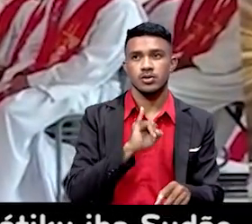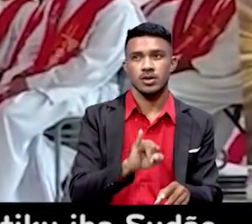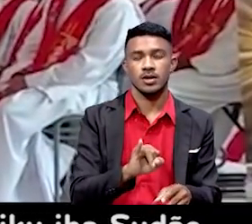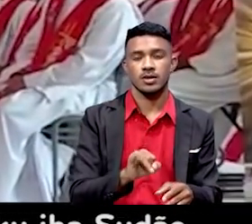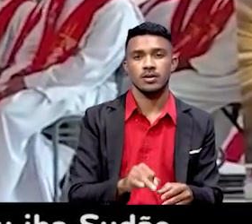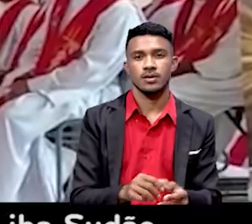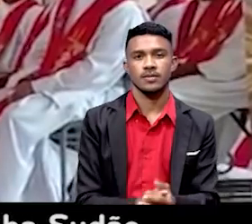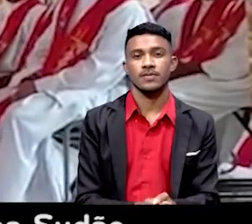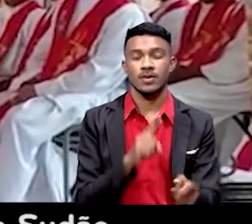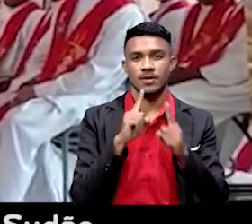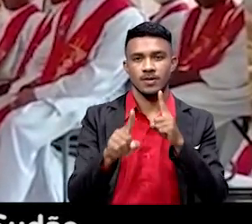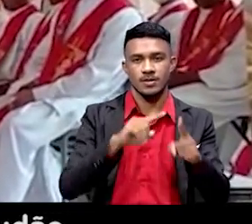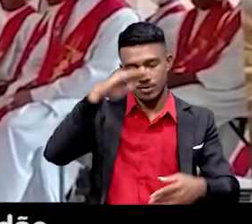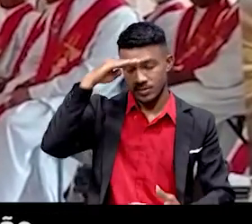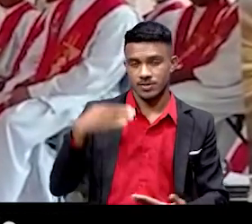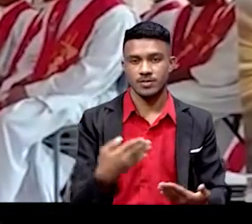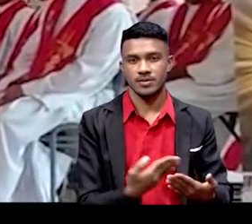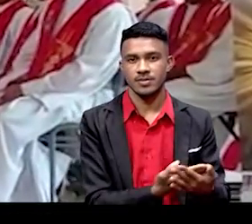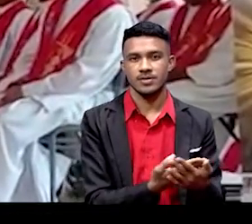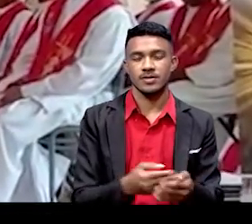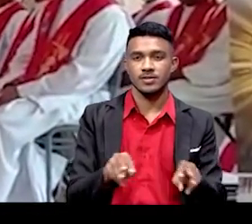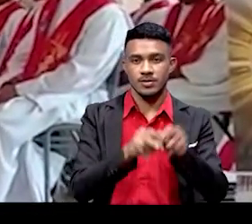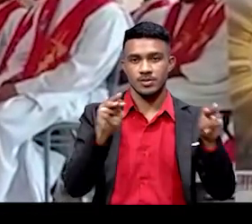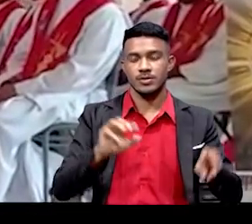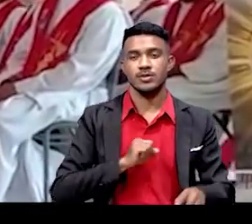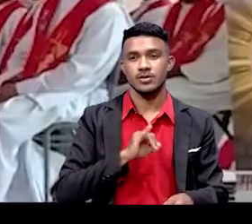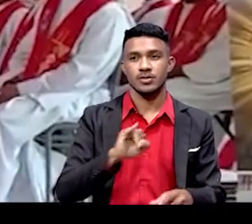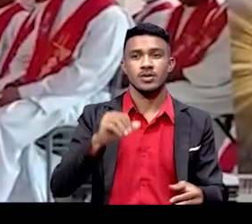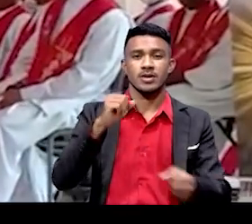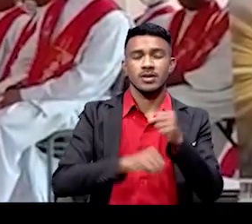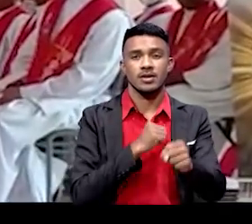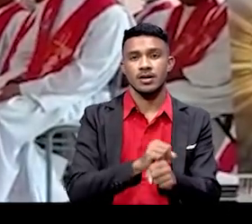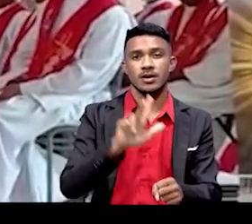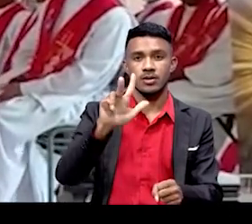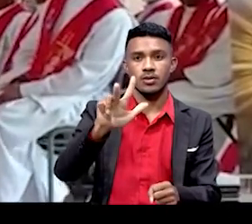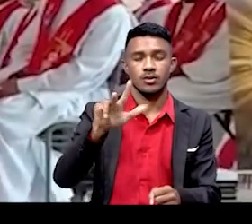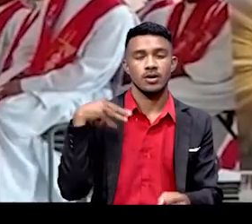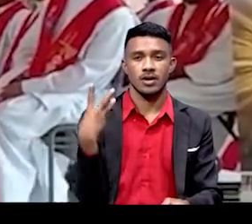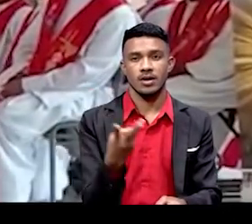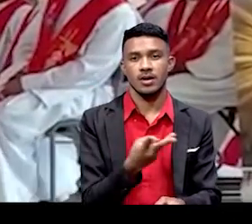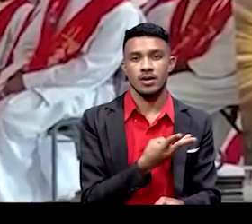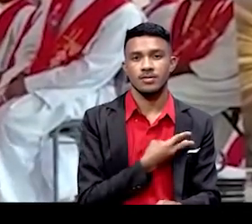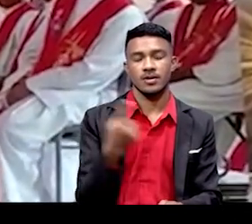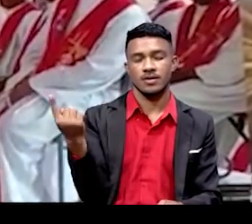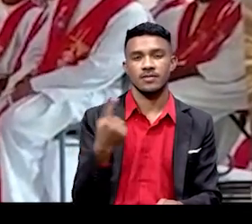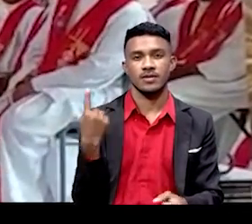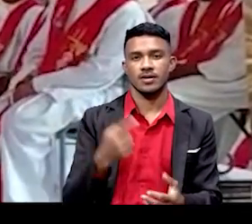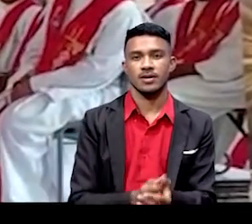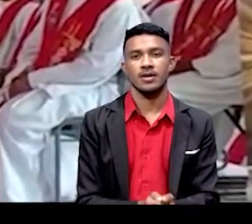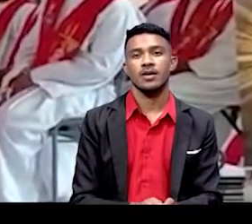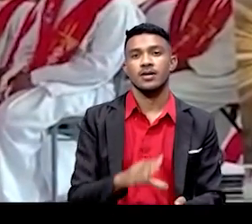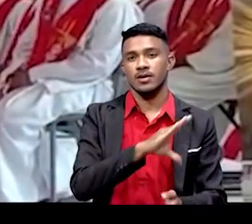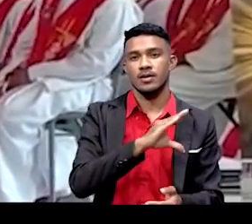membuat mereka berbuat selain yang diorkos. Kau ini sebab dia tinggal dulu, kami main apa ini.